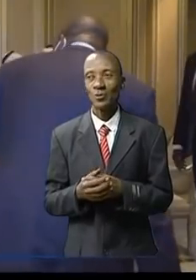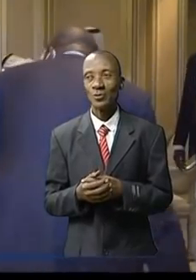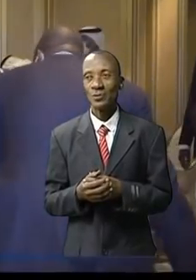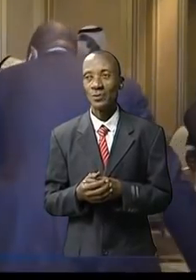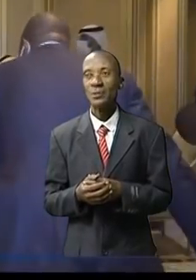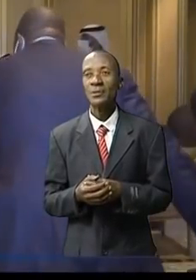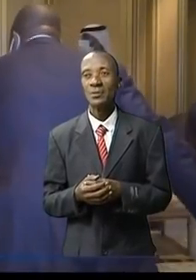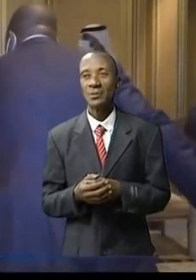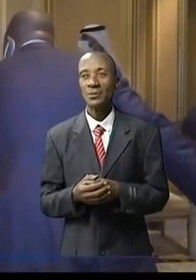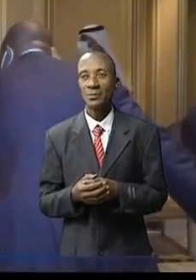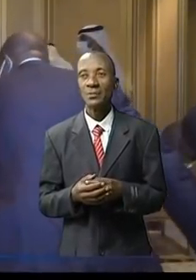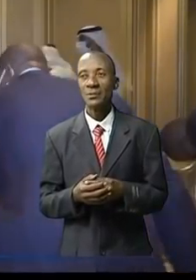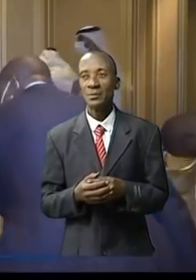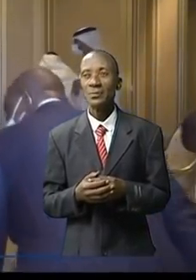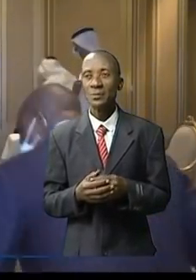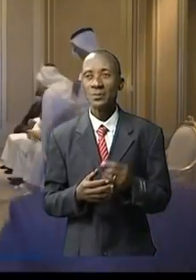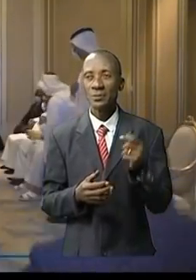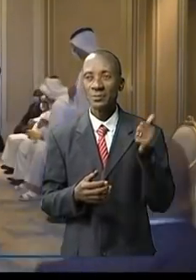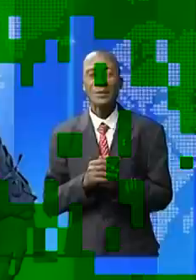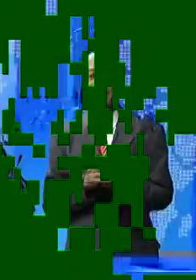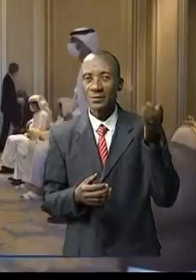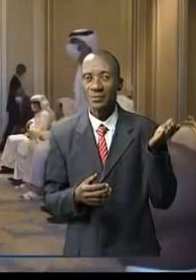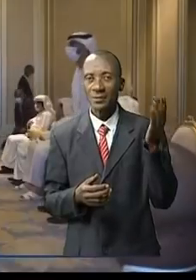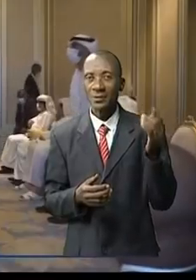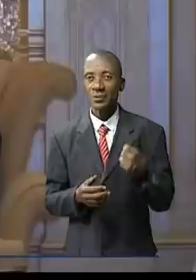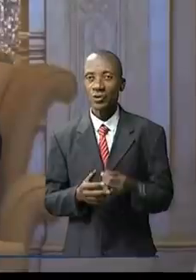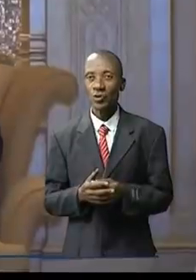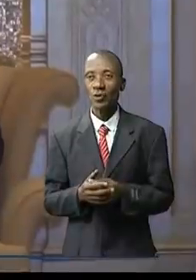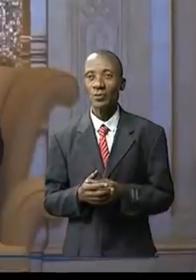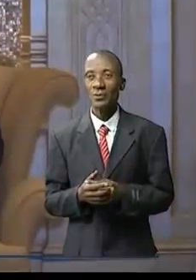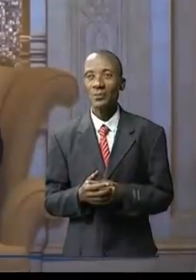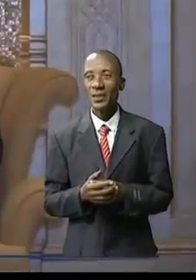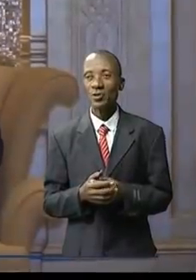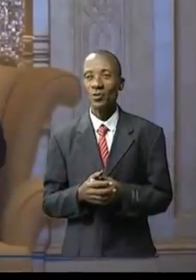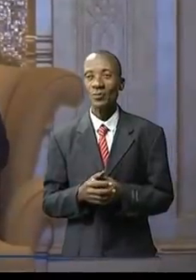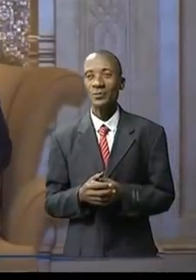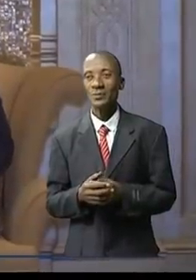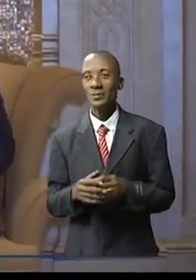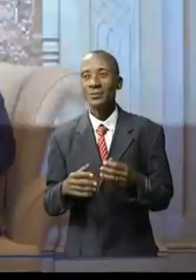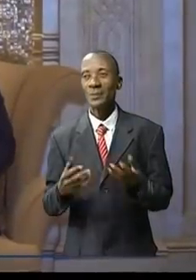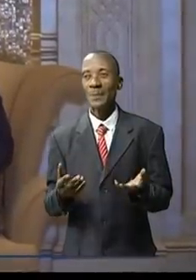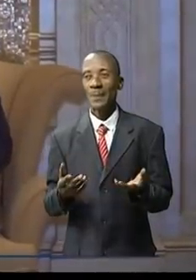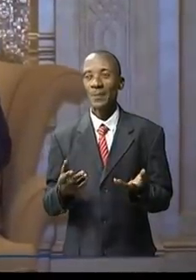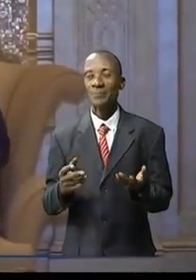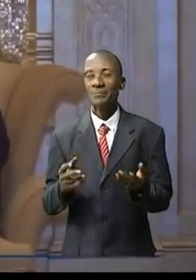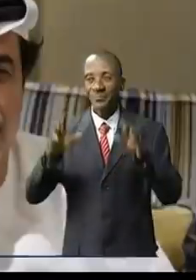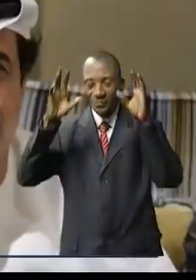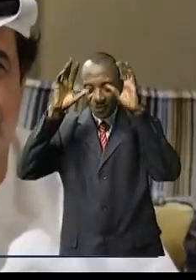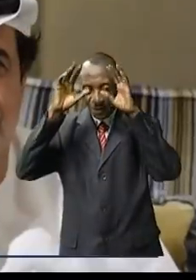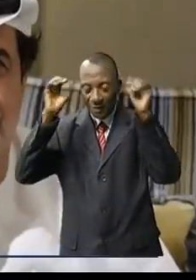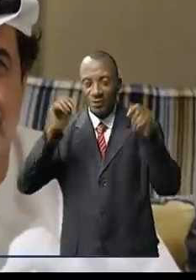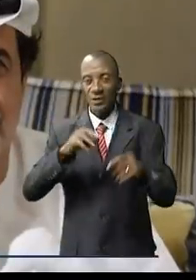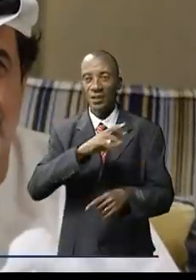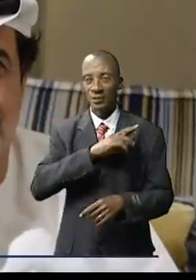La journée de travail du président de la République s'est poursuivie ce dimanche avec une série d'audiences accordées à des personnalités locales regroupées au